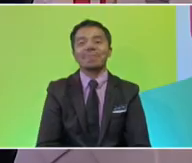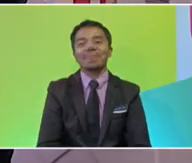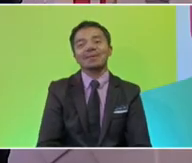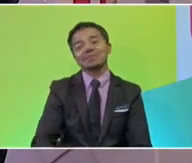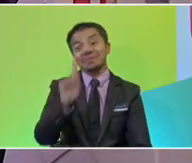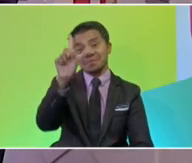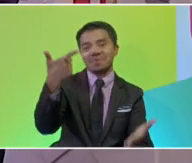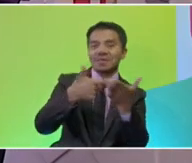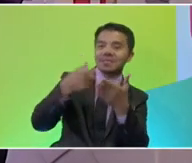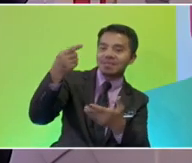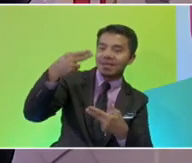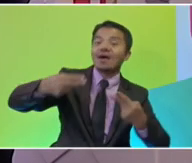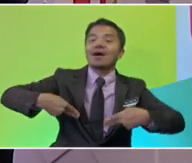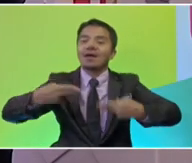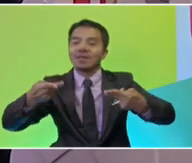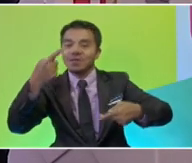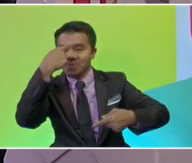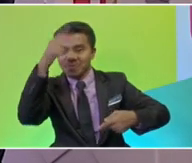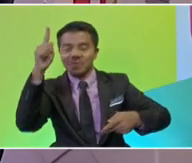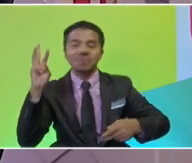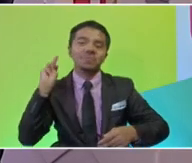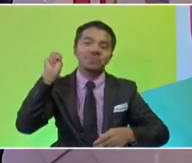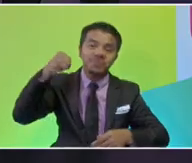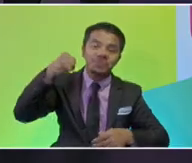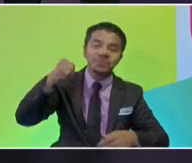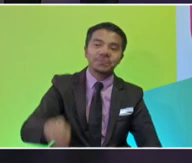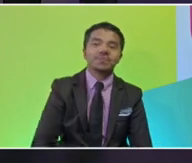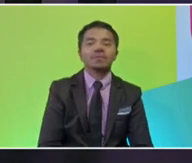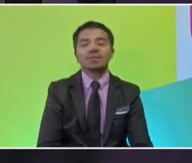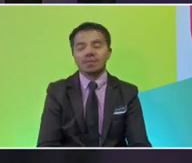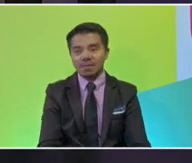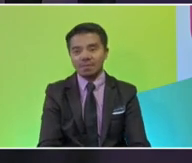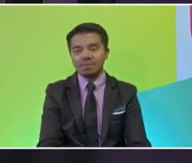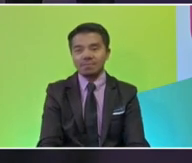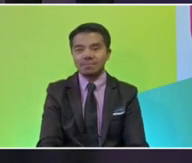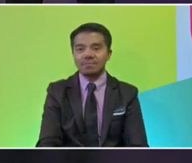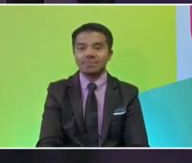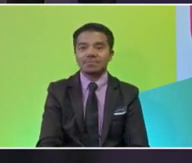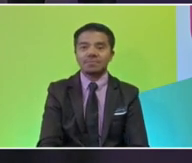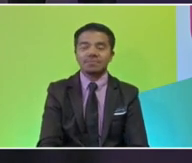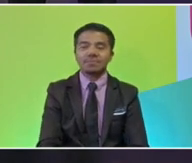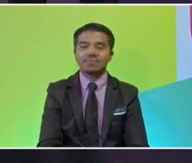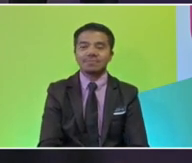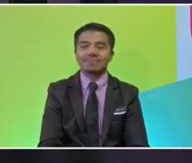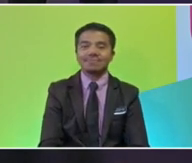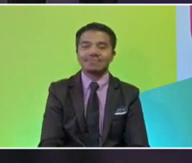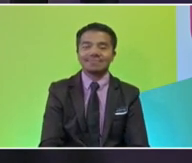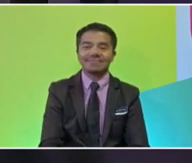Mira di mana bayang-bayang berhasil apabila cahaya dihalang oleh Oke